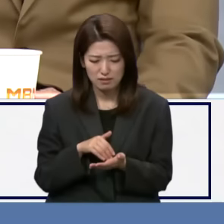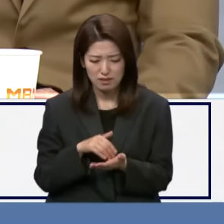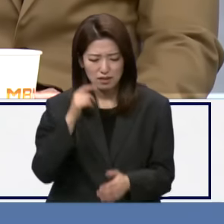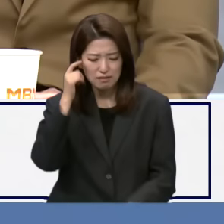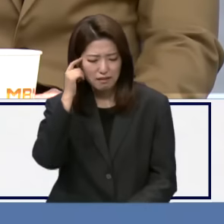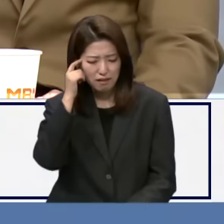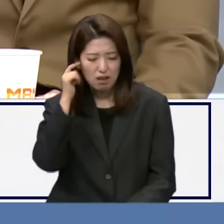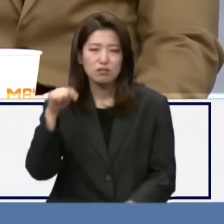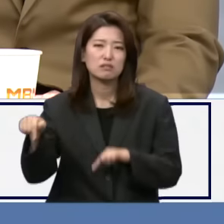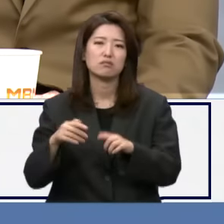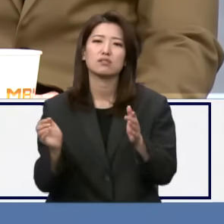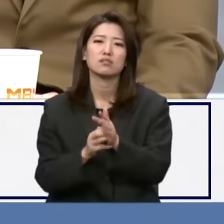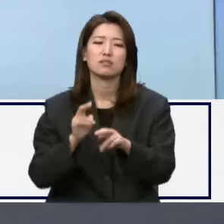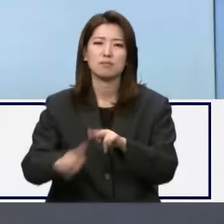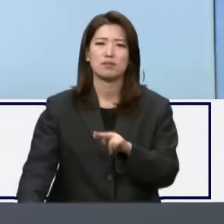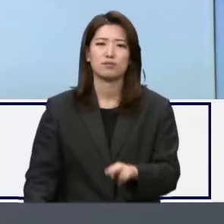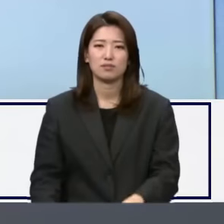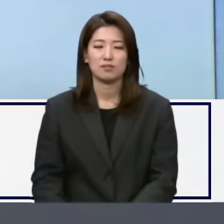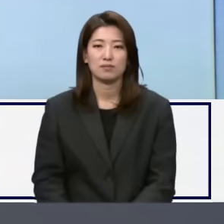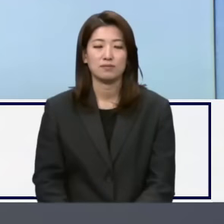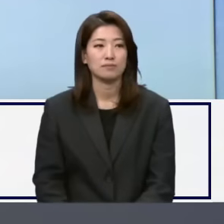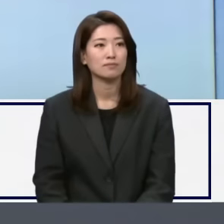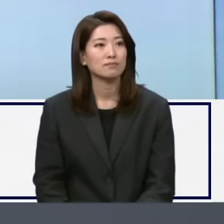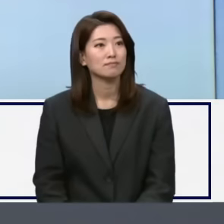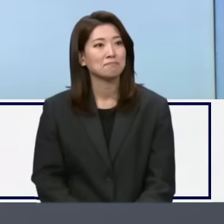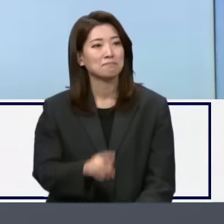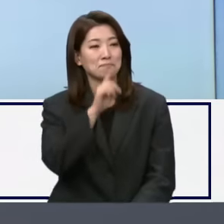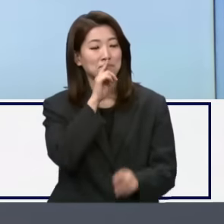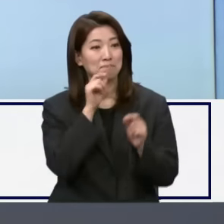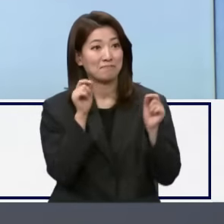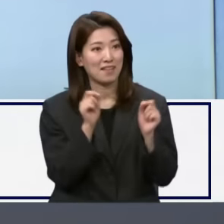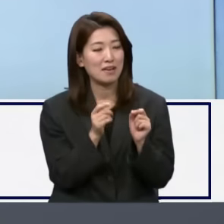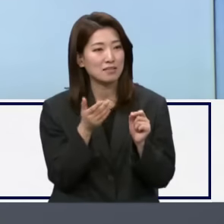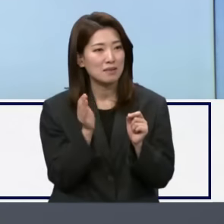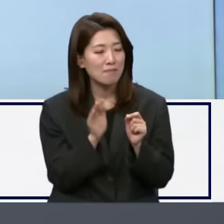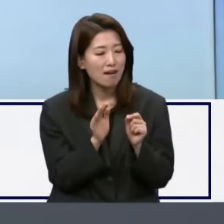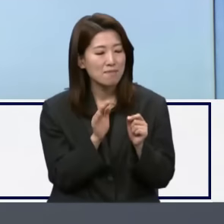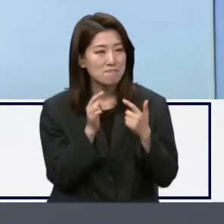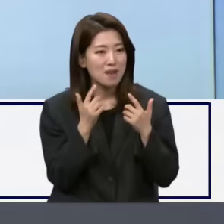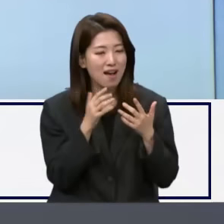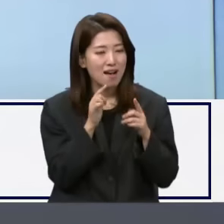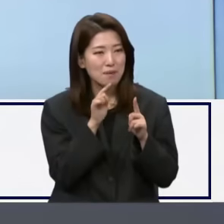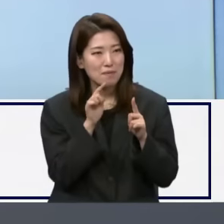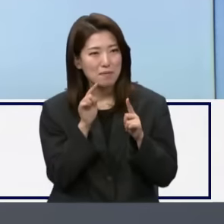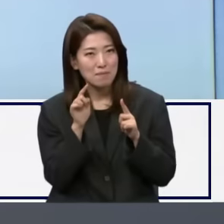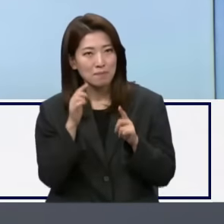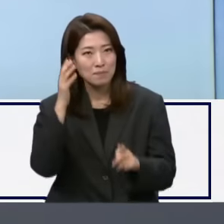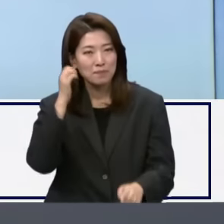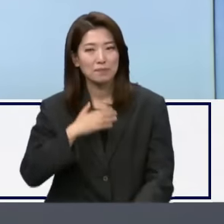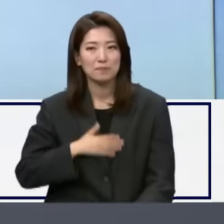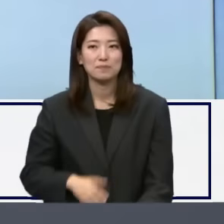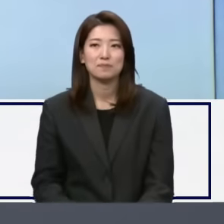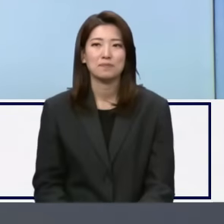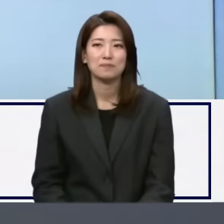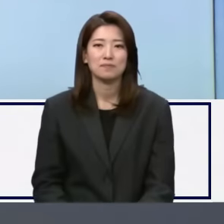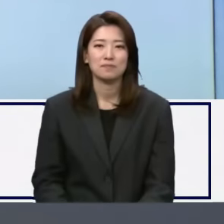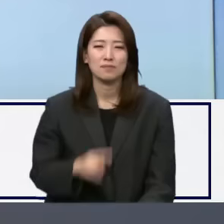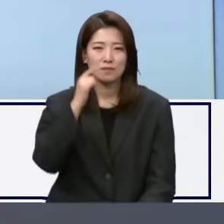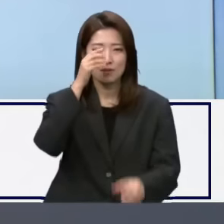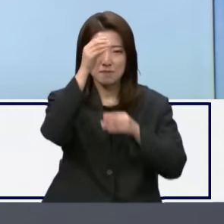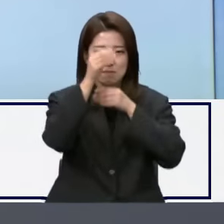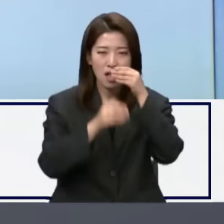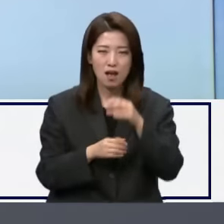생각합니다 어 지금 되게 짧은 말씀이었는데 여러개 단어가 지금 두껍게 박혔습니다 지금 후아 무치